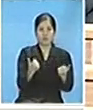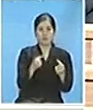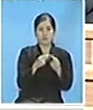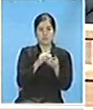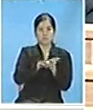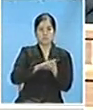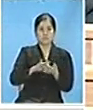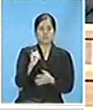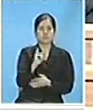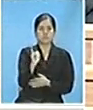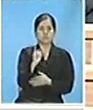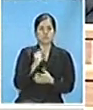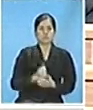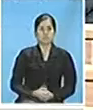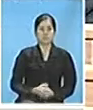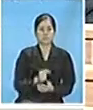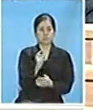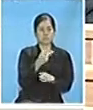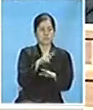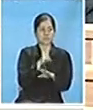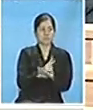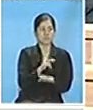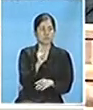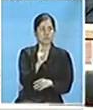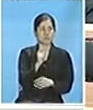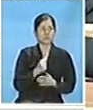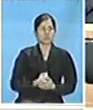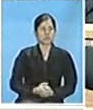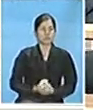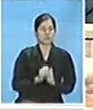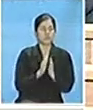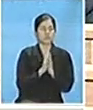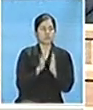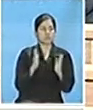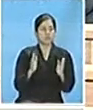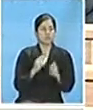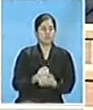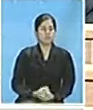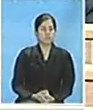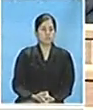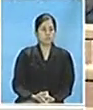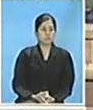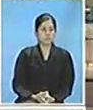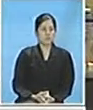จหรือท่านประธานว่าไงครับผมแค่ติงแค่นี้ขอบคุณนะท่านประธาน